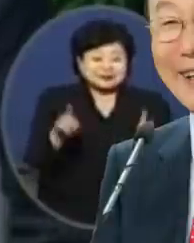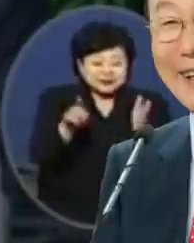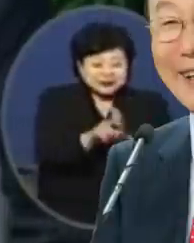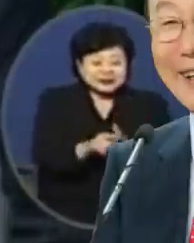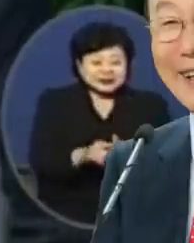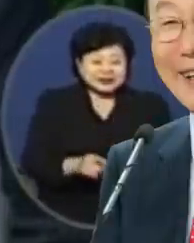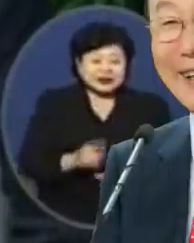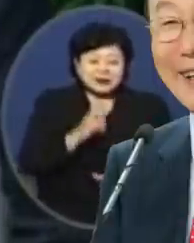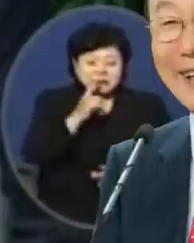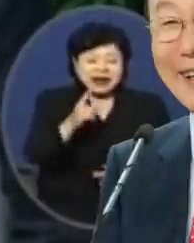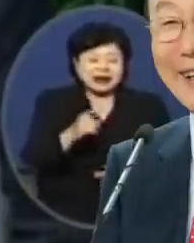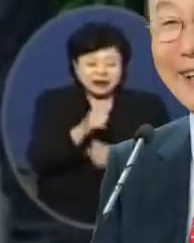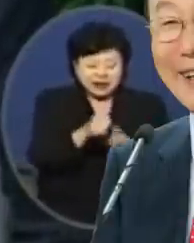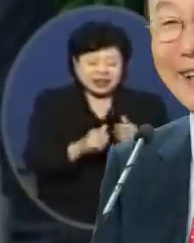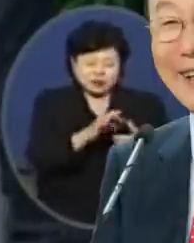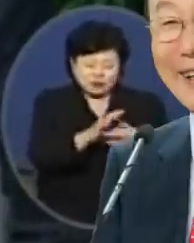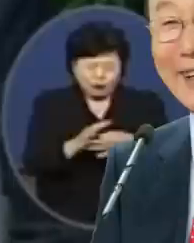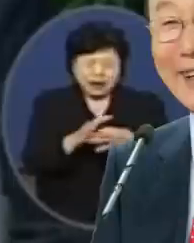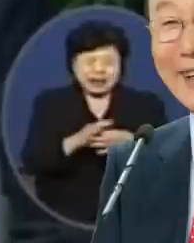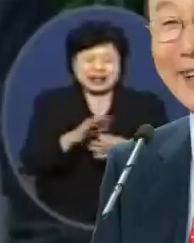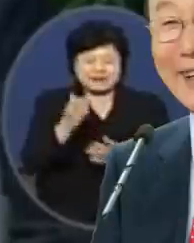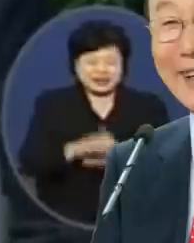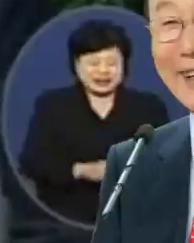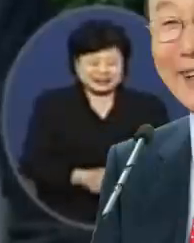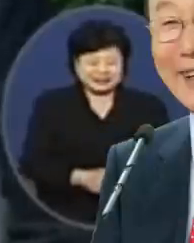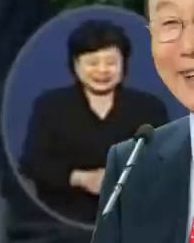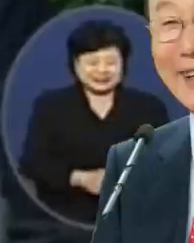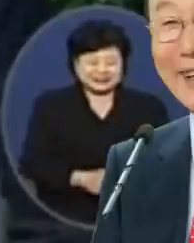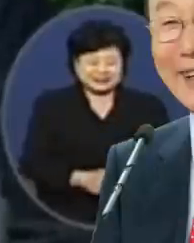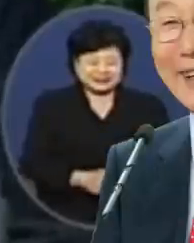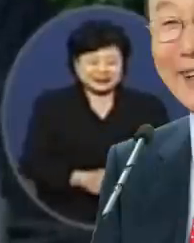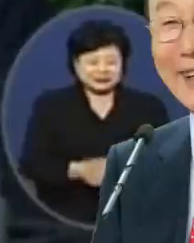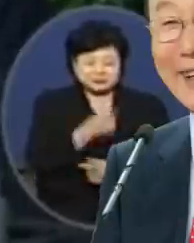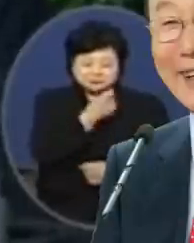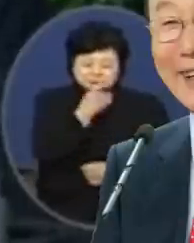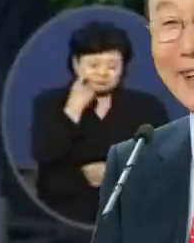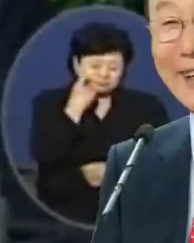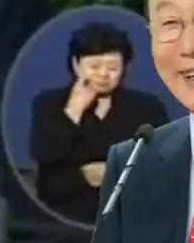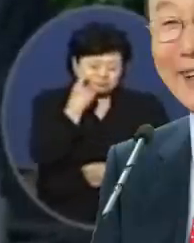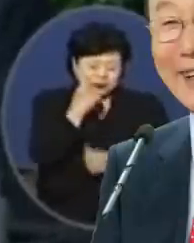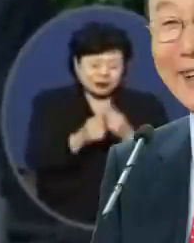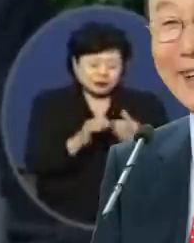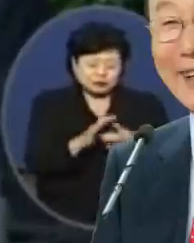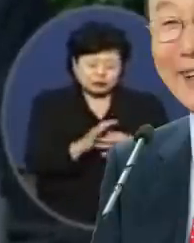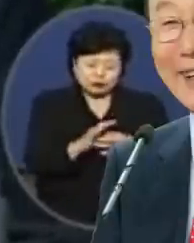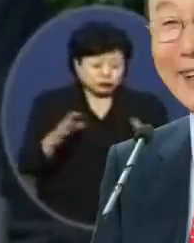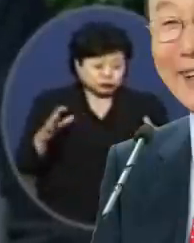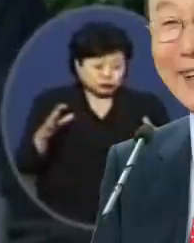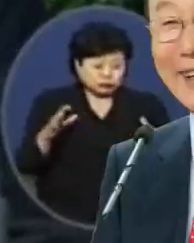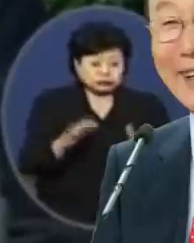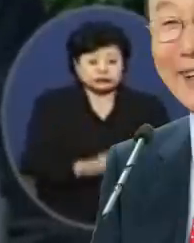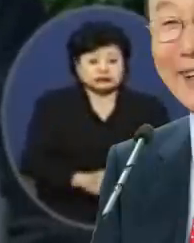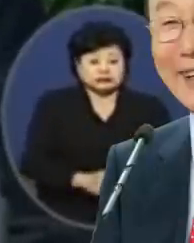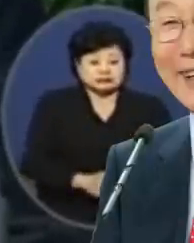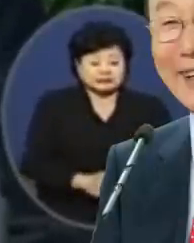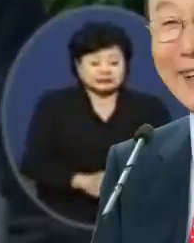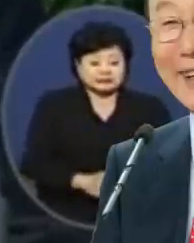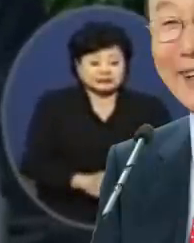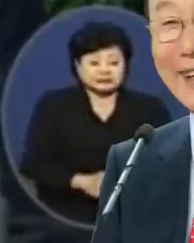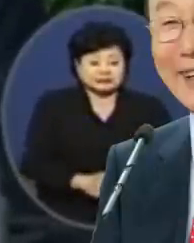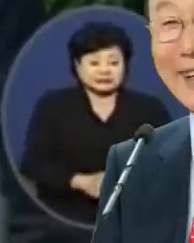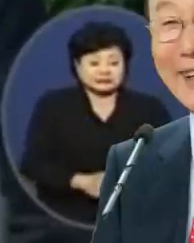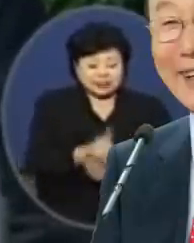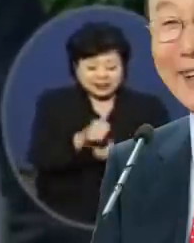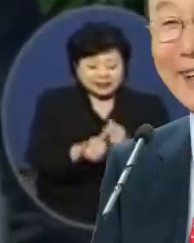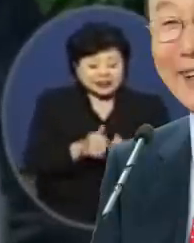믿는다고 말을 해야 하나님이 관계를 맺는 것입니다. 말을 안 하면 하나님이 관계를 맺을 수가 없어요.